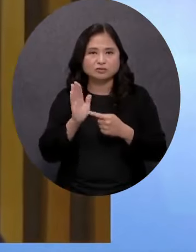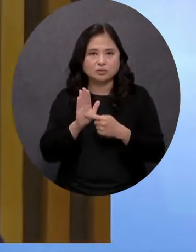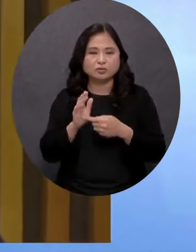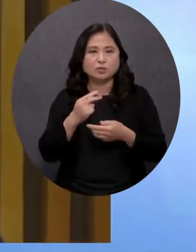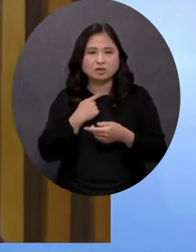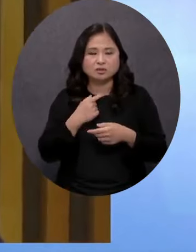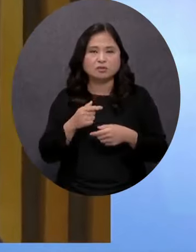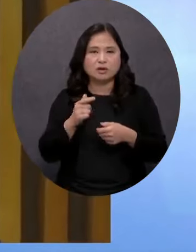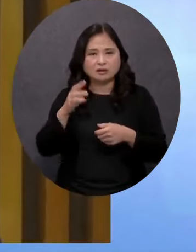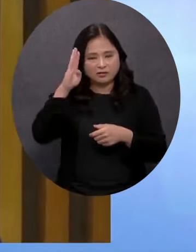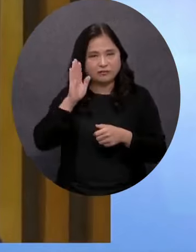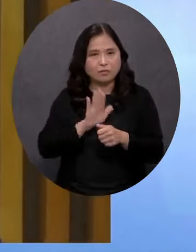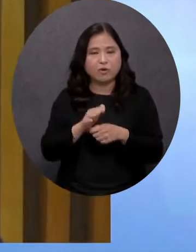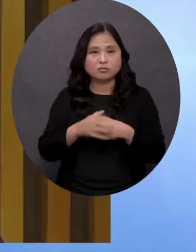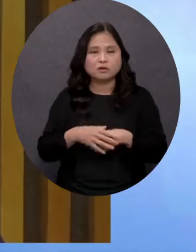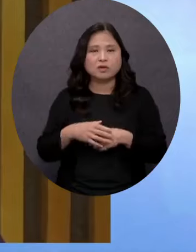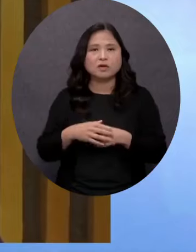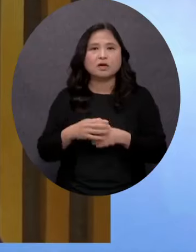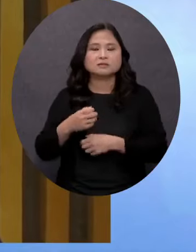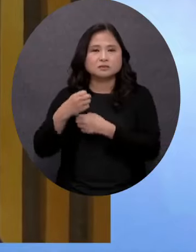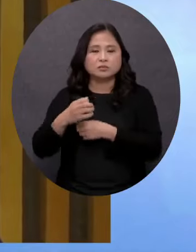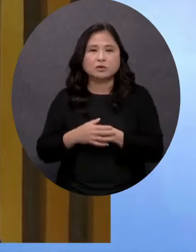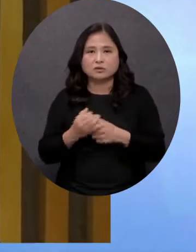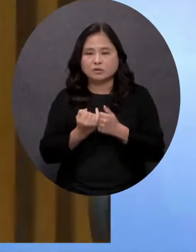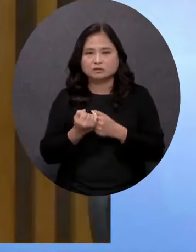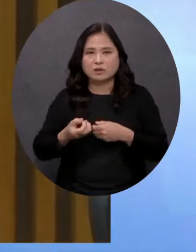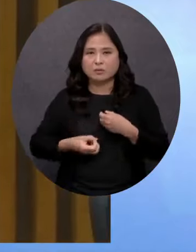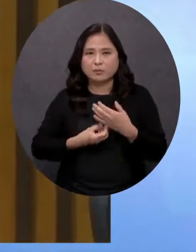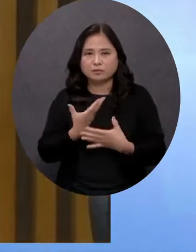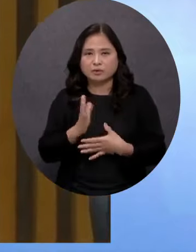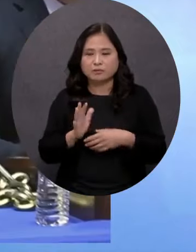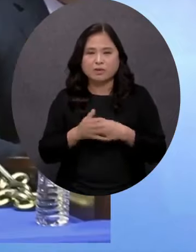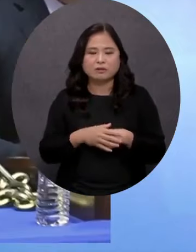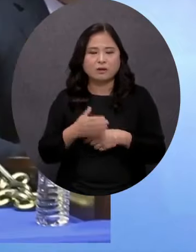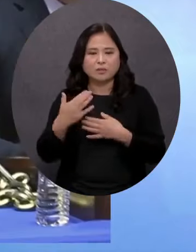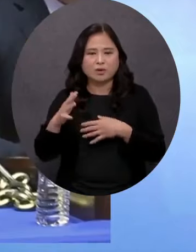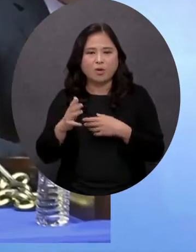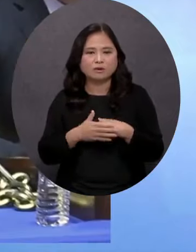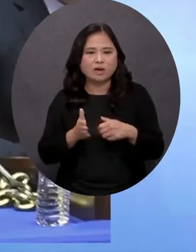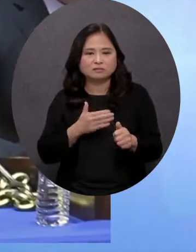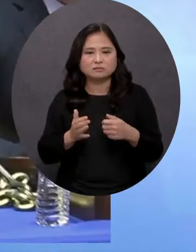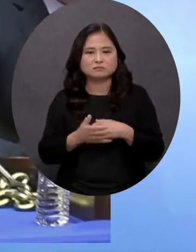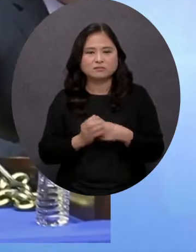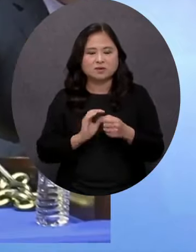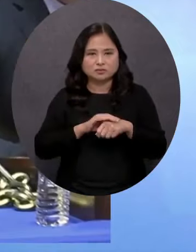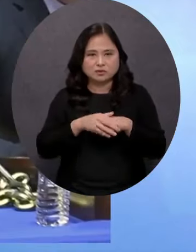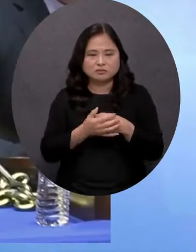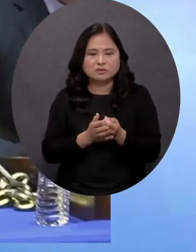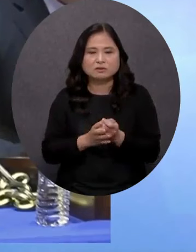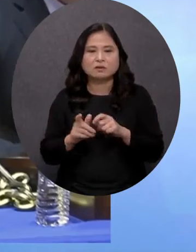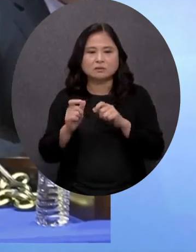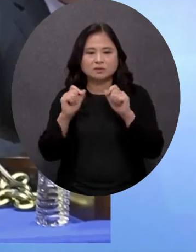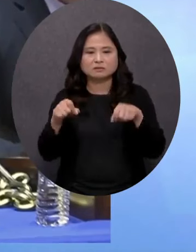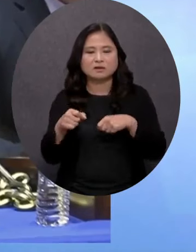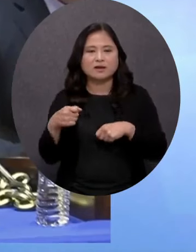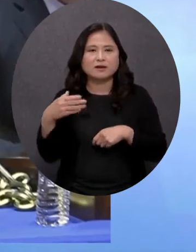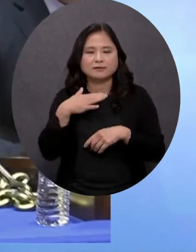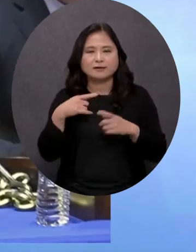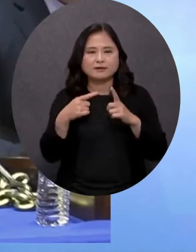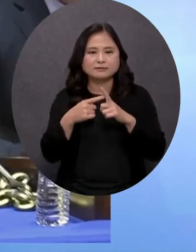威不是单纯的学生表态，而是被外界煽动。 This is a global problem that young people are